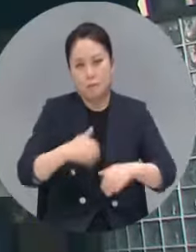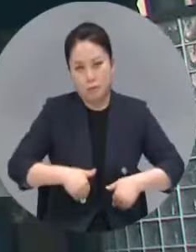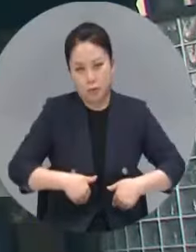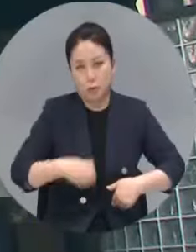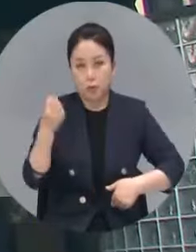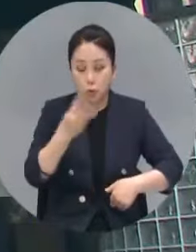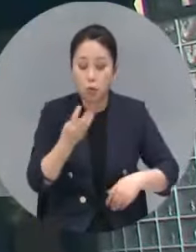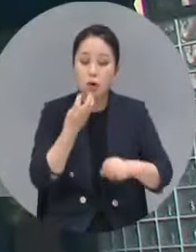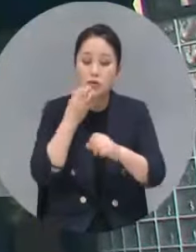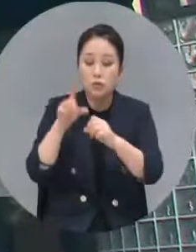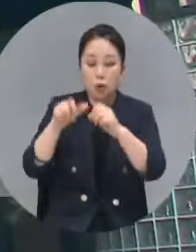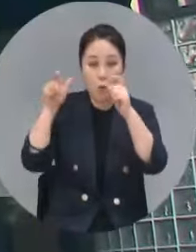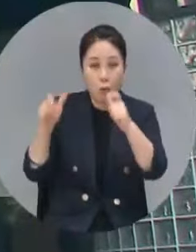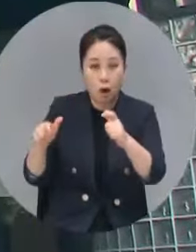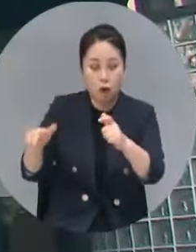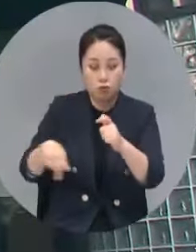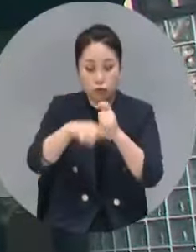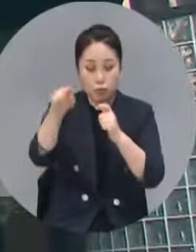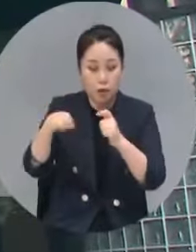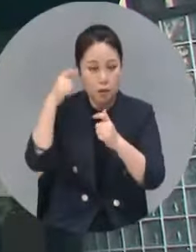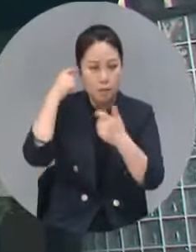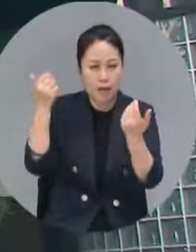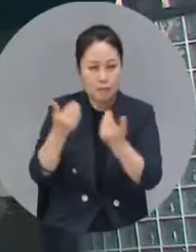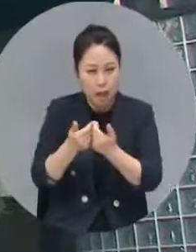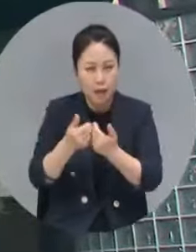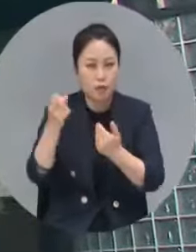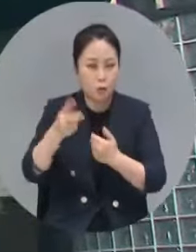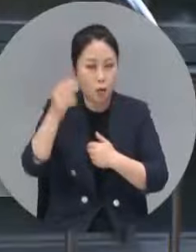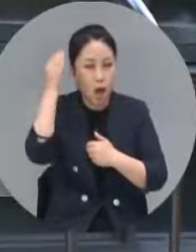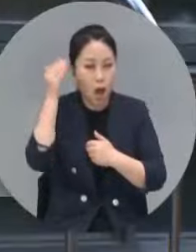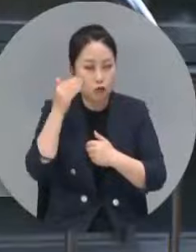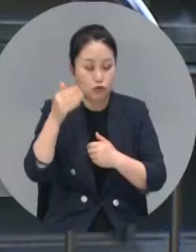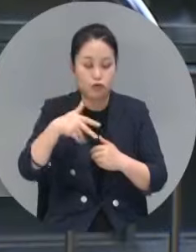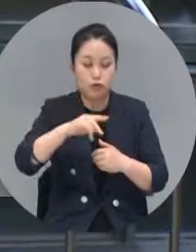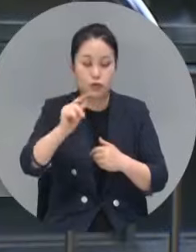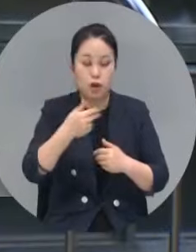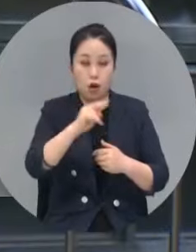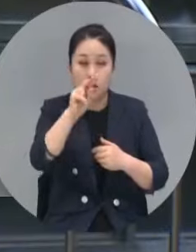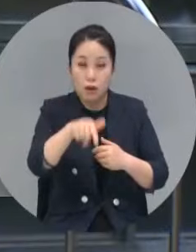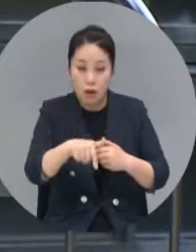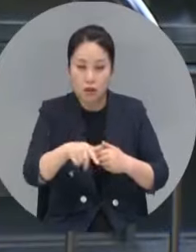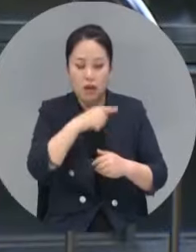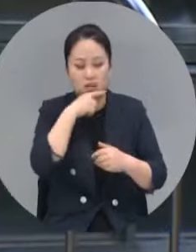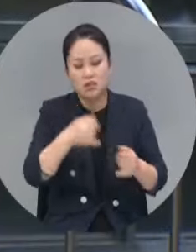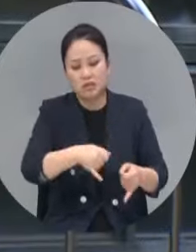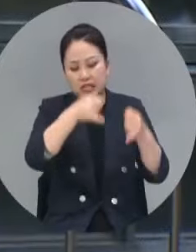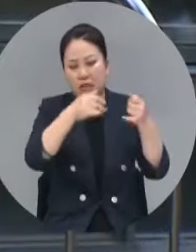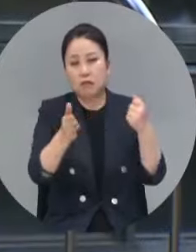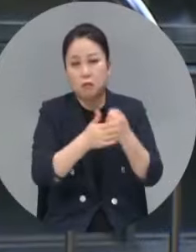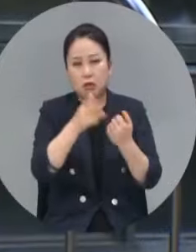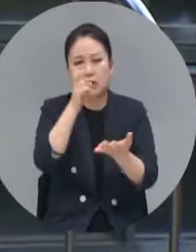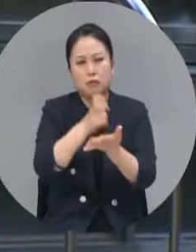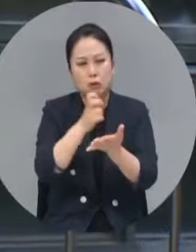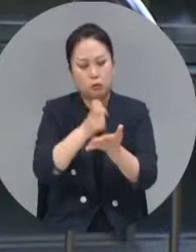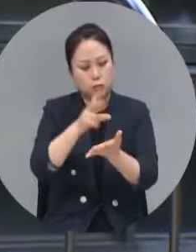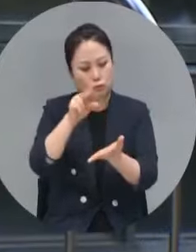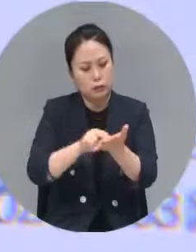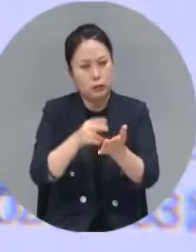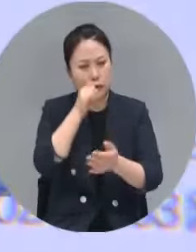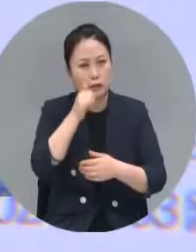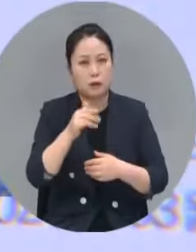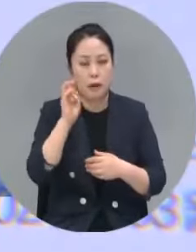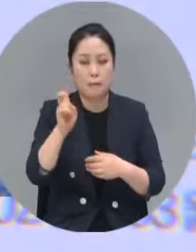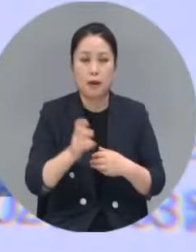반발과 한국전력의 만성적 적자 탓에 제도 시행의 차질이 빚어질 수도 있습니다 주민 수영성 얘기가